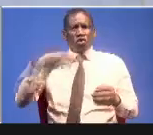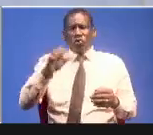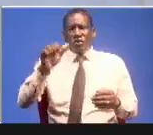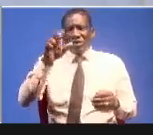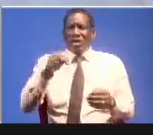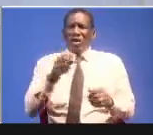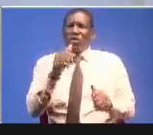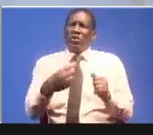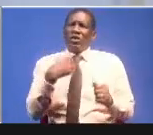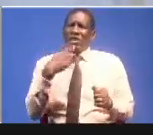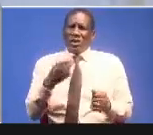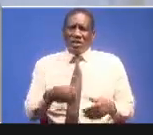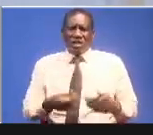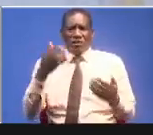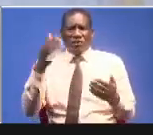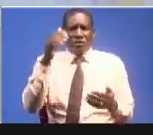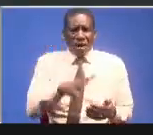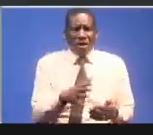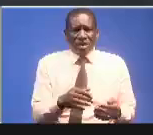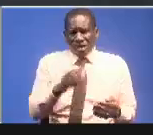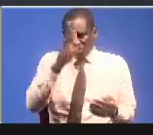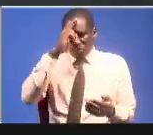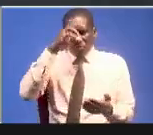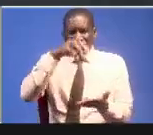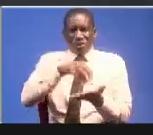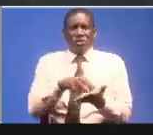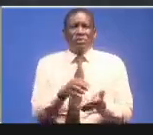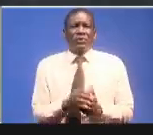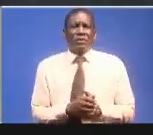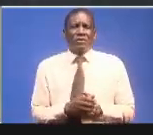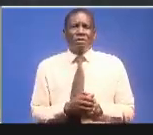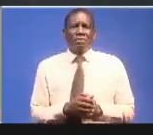ambayo anasema alirejesha kituoni humo.